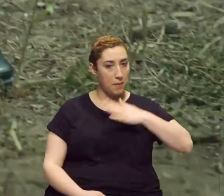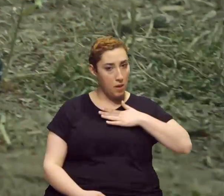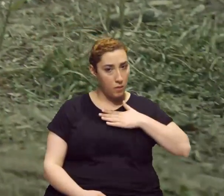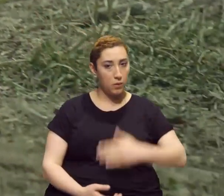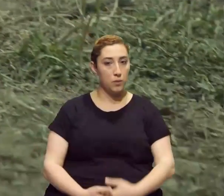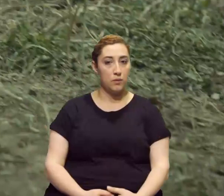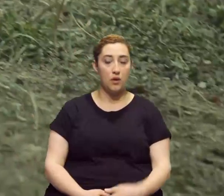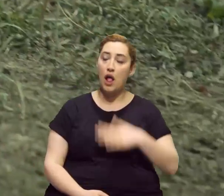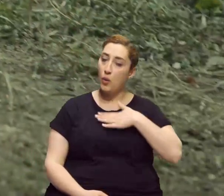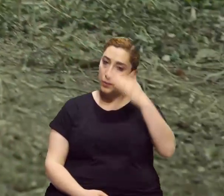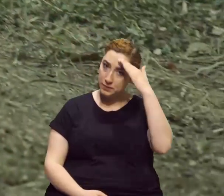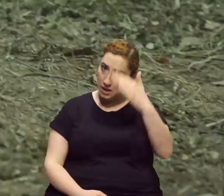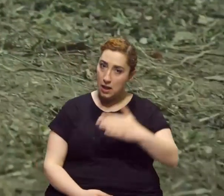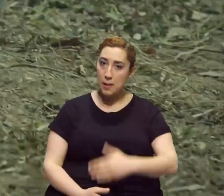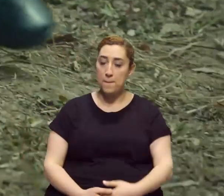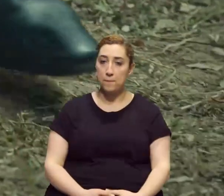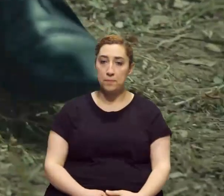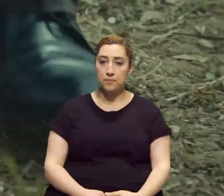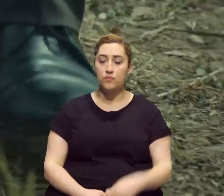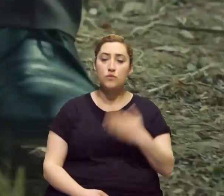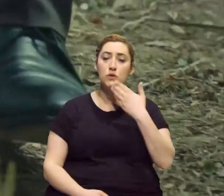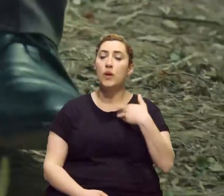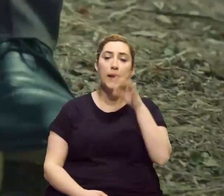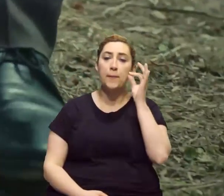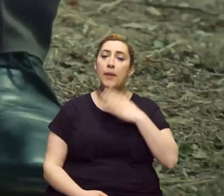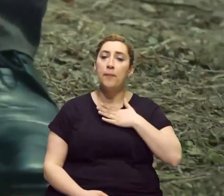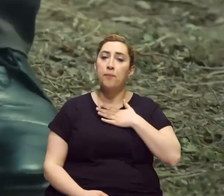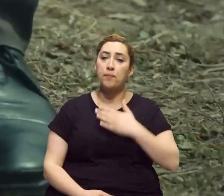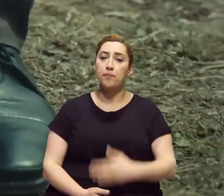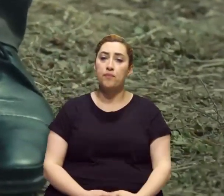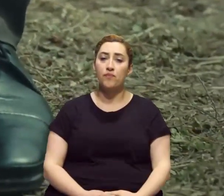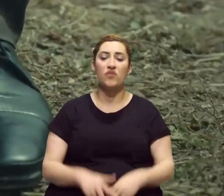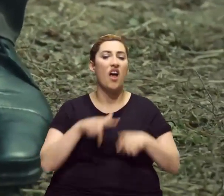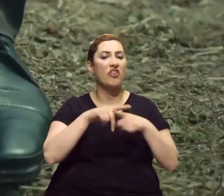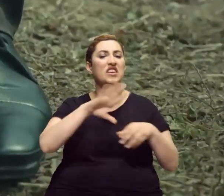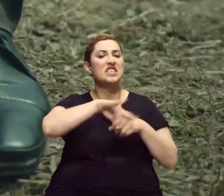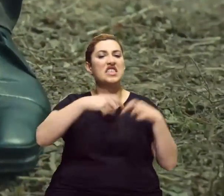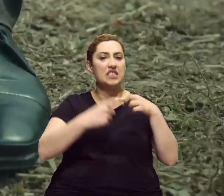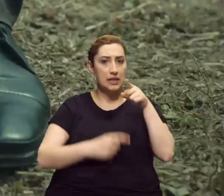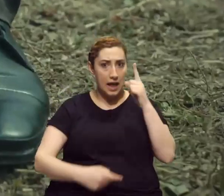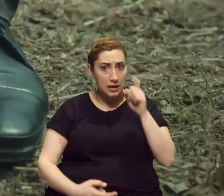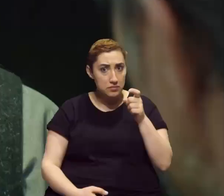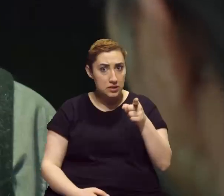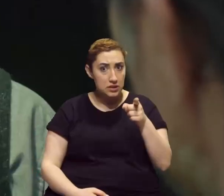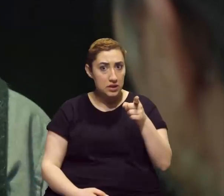Selamünaleyküm. Ve aleykümselam. Buyurun beyim. At hırsızı Rıza sen misin?